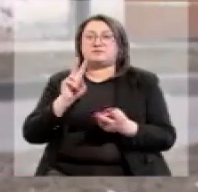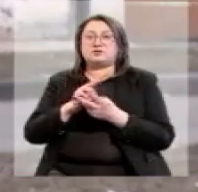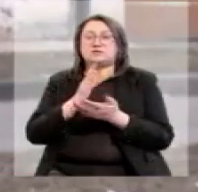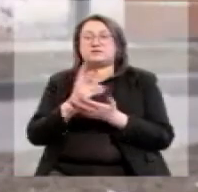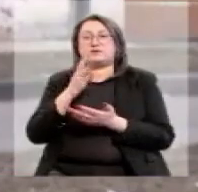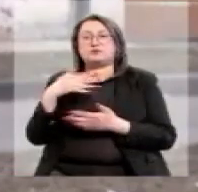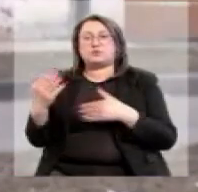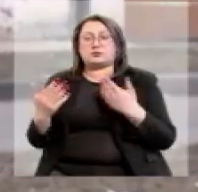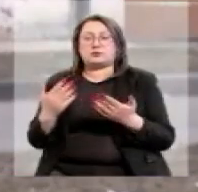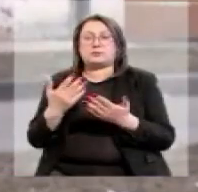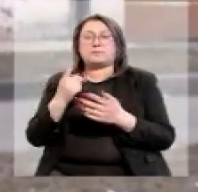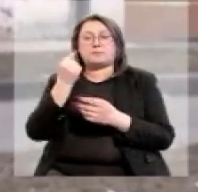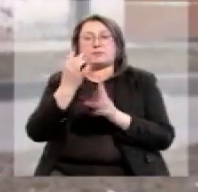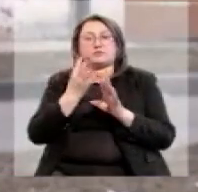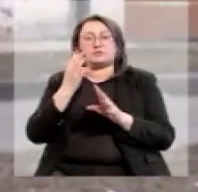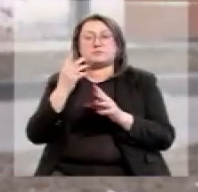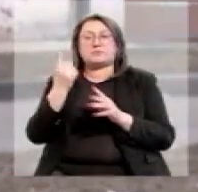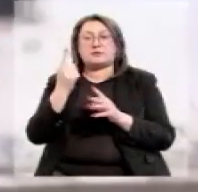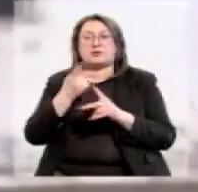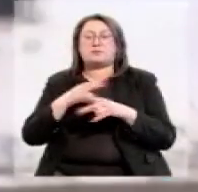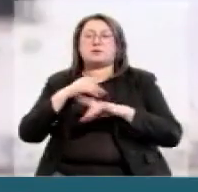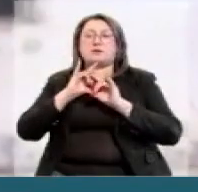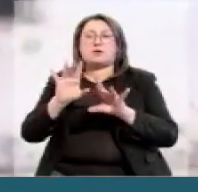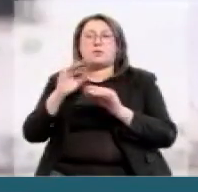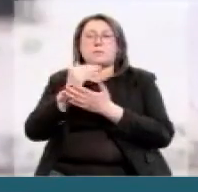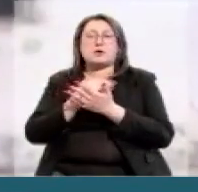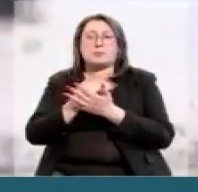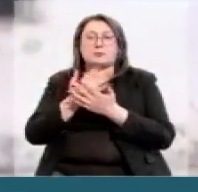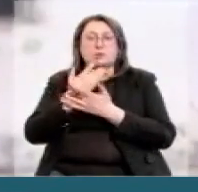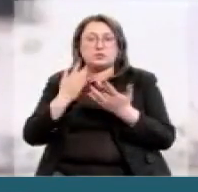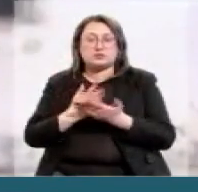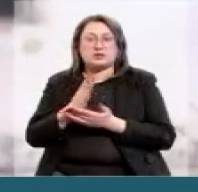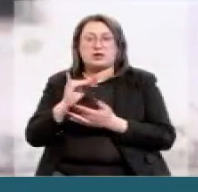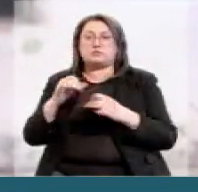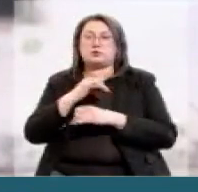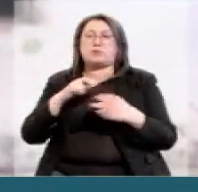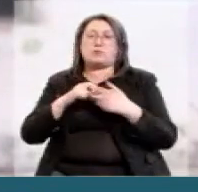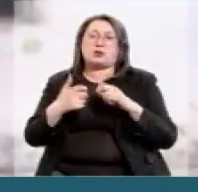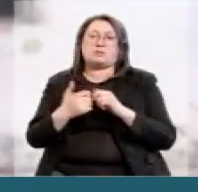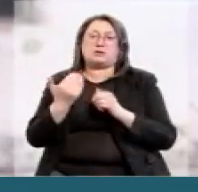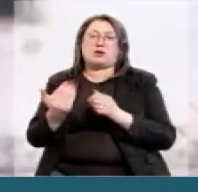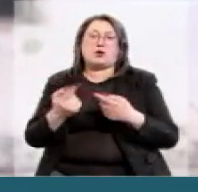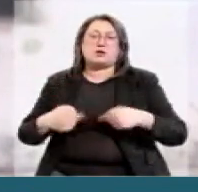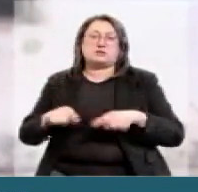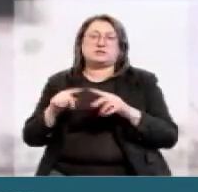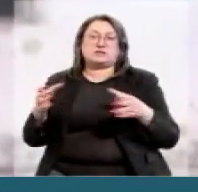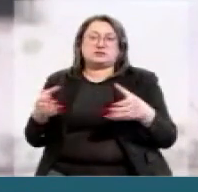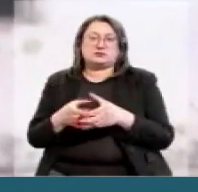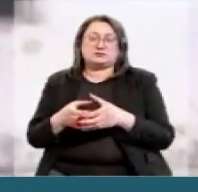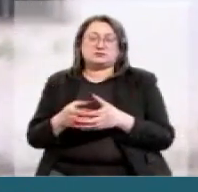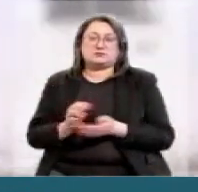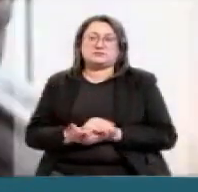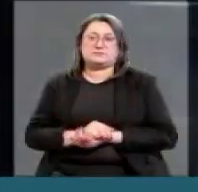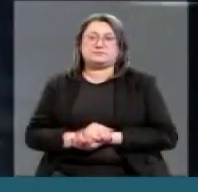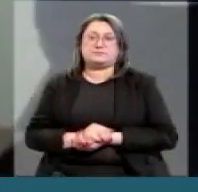атқарған жұмысымыз туралы хабар беріп отырмыз. Екі штат тарапынан кәсіпорындардың проблемаларды және де оларға қажетті, не дейміз, бастамаларды